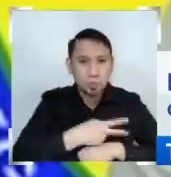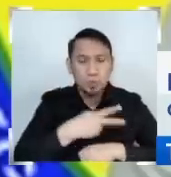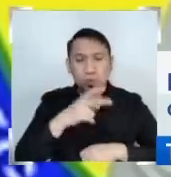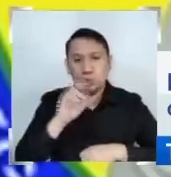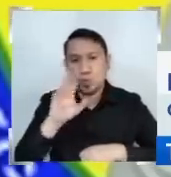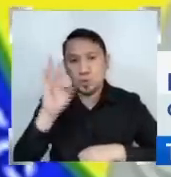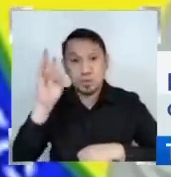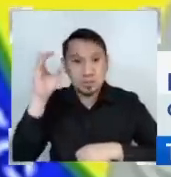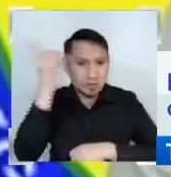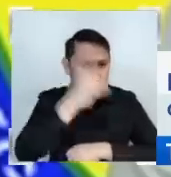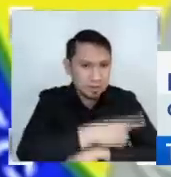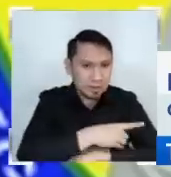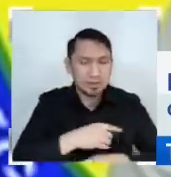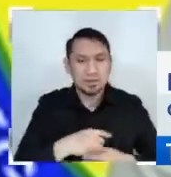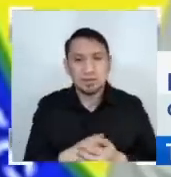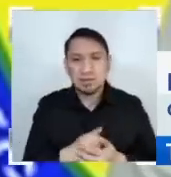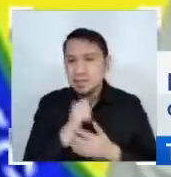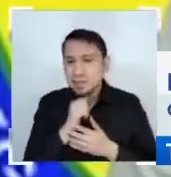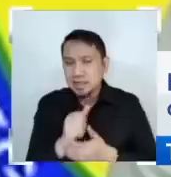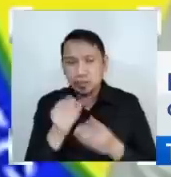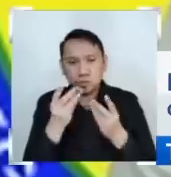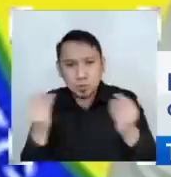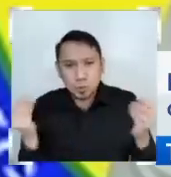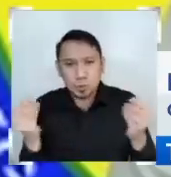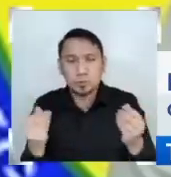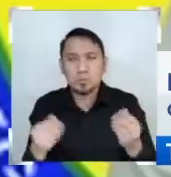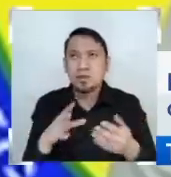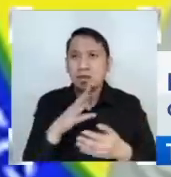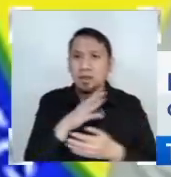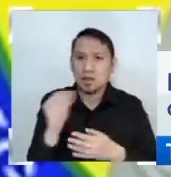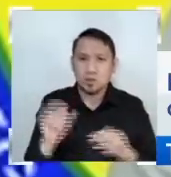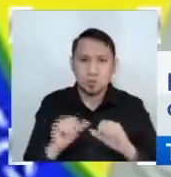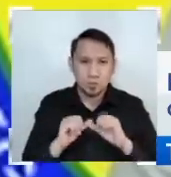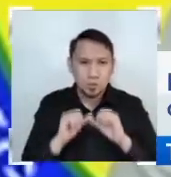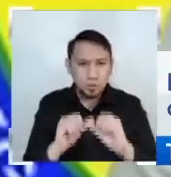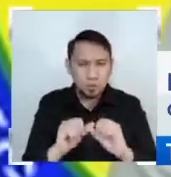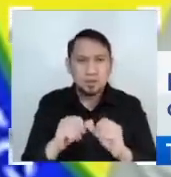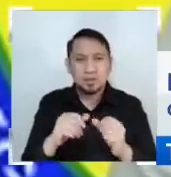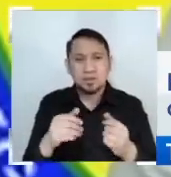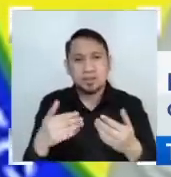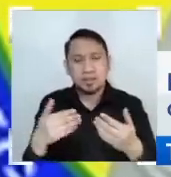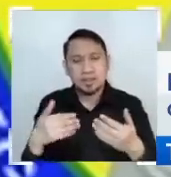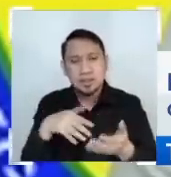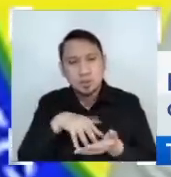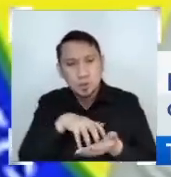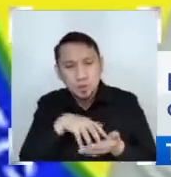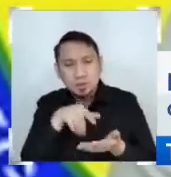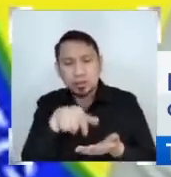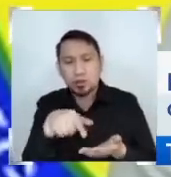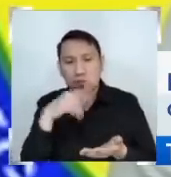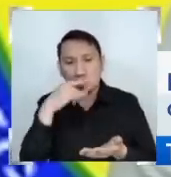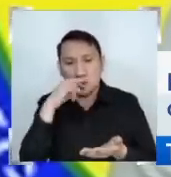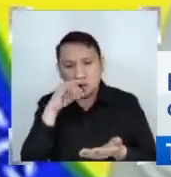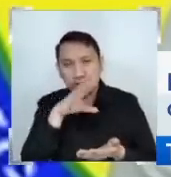2 hanggang 7 araw na hindi bumababa, ano, at tuloy-tuloy at nangihina na yung bata, ayaw nang kumain, wala nang ganang